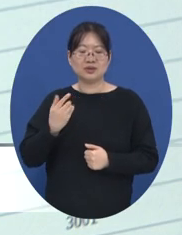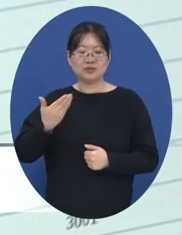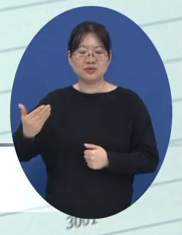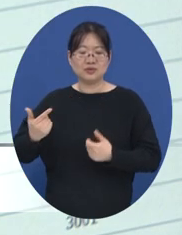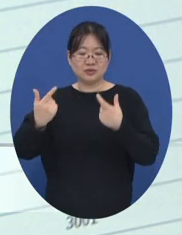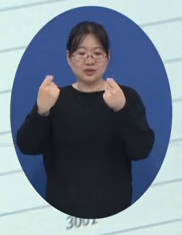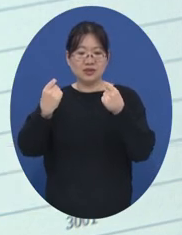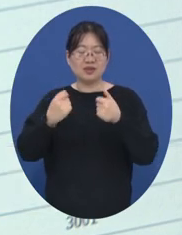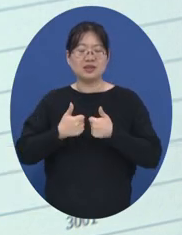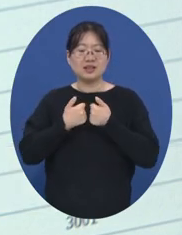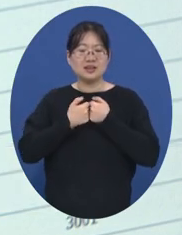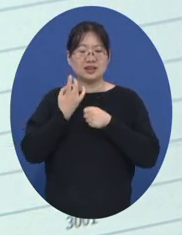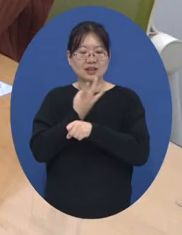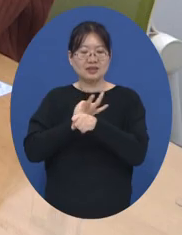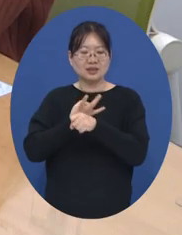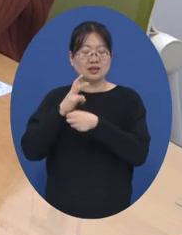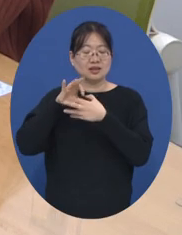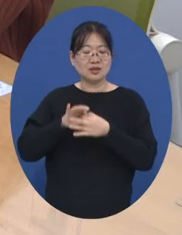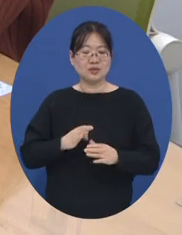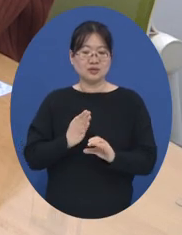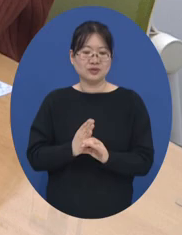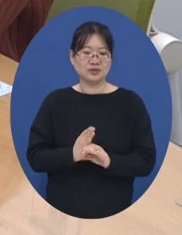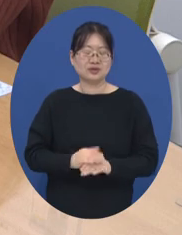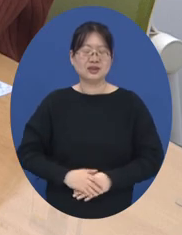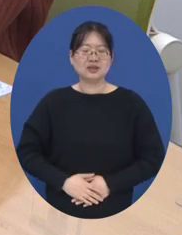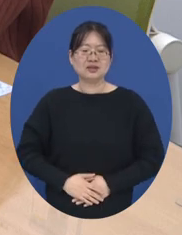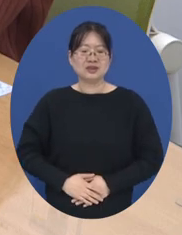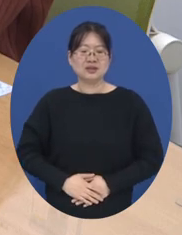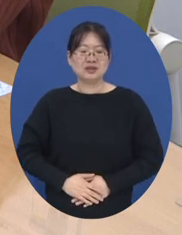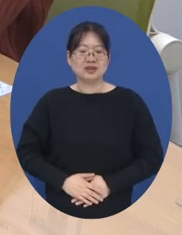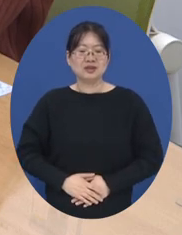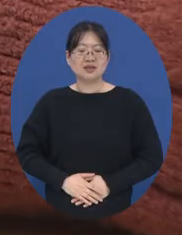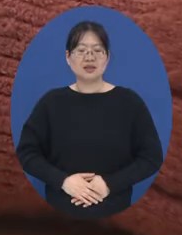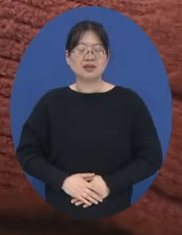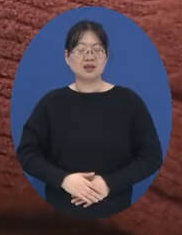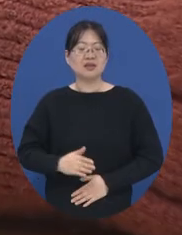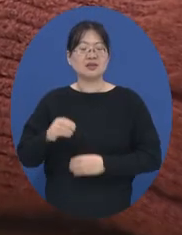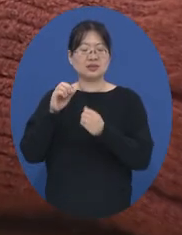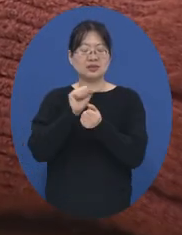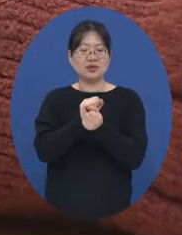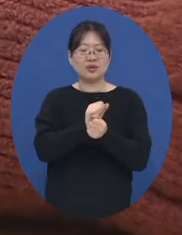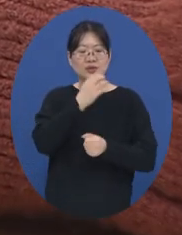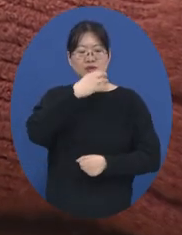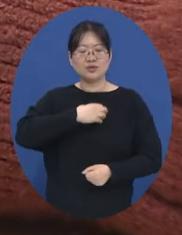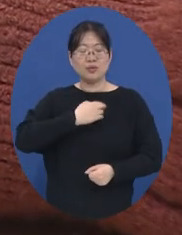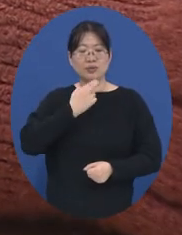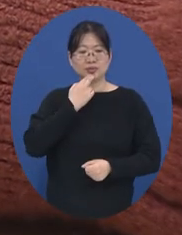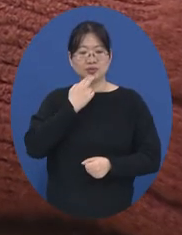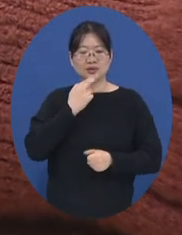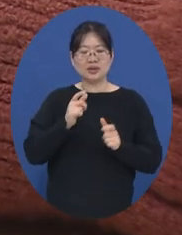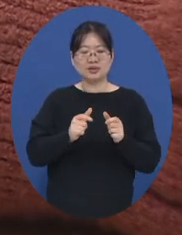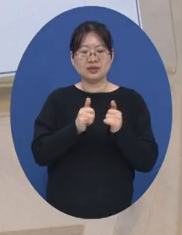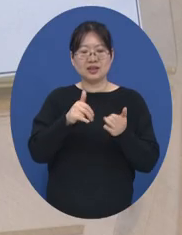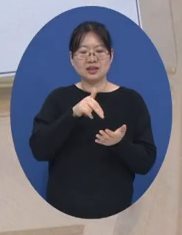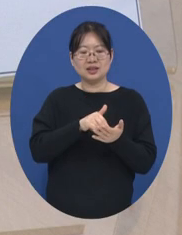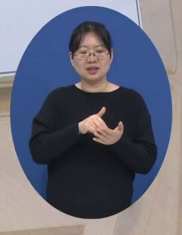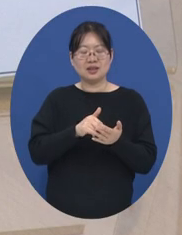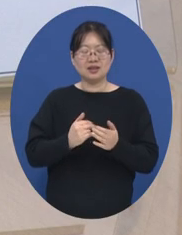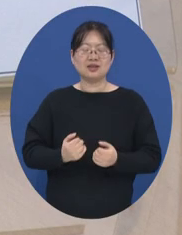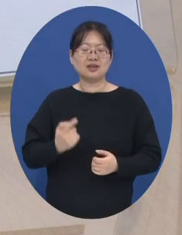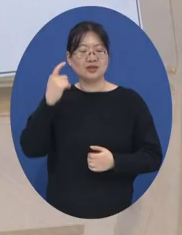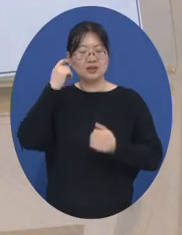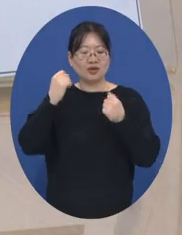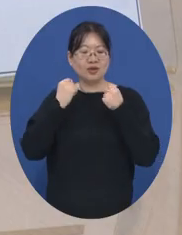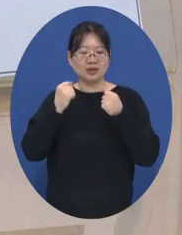상담이 가능하다 따 코로나 7 친자 낮아 격리 자 등을 제외한 전염 우려가 없는 도미네 경우는 시군 정신건강 폭